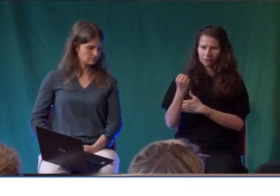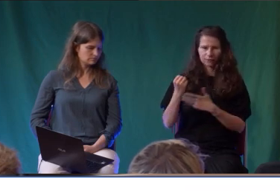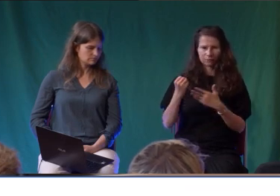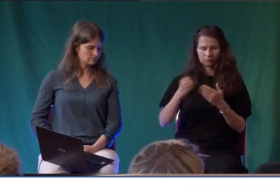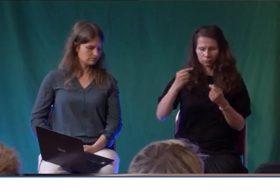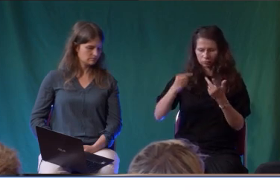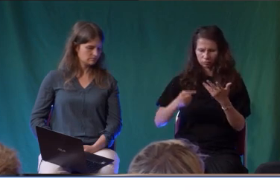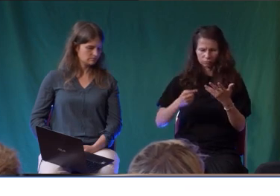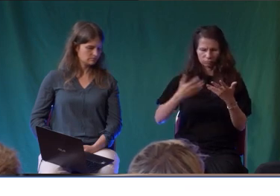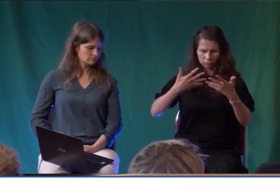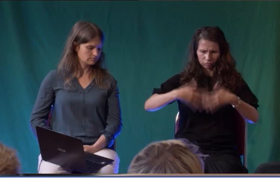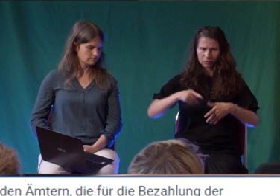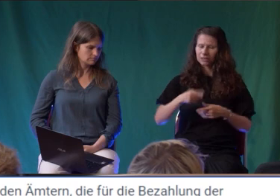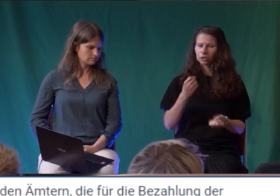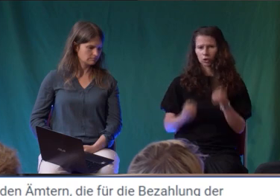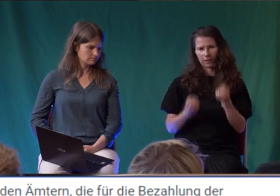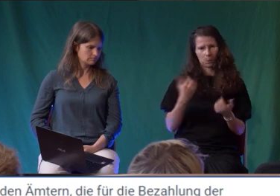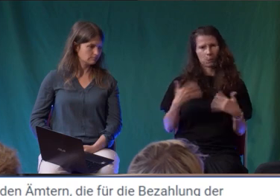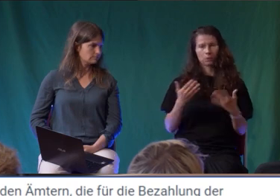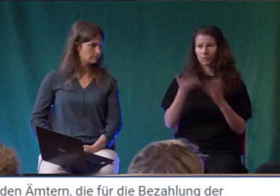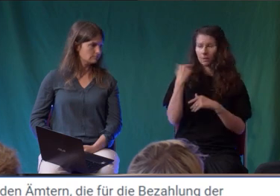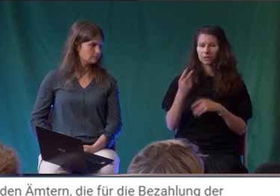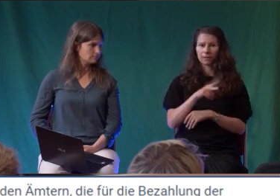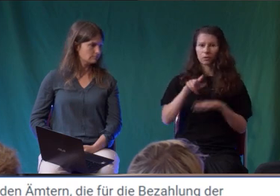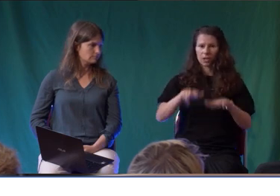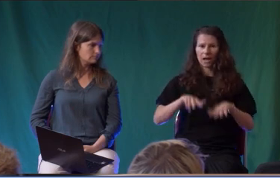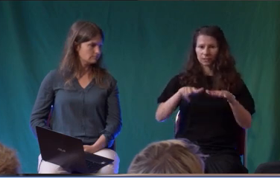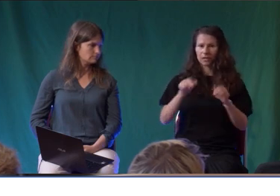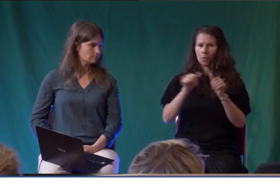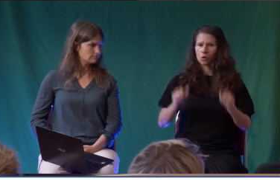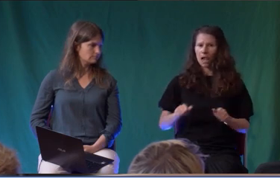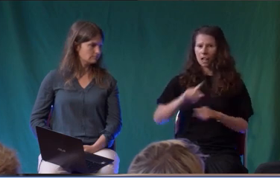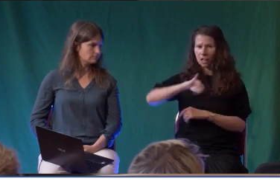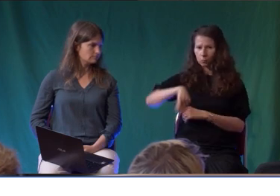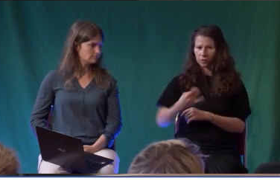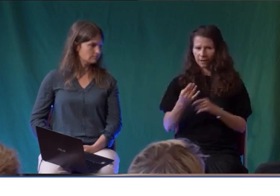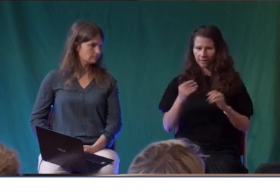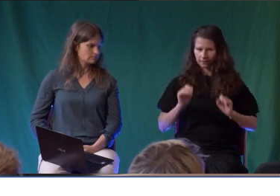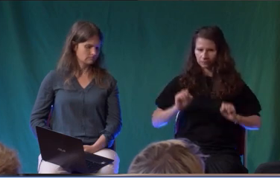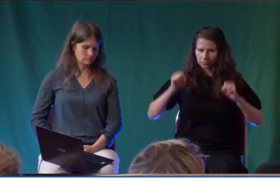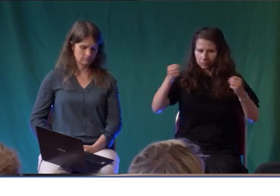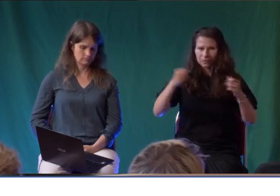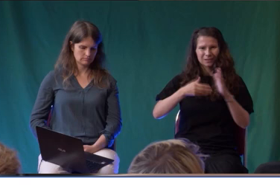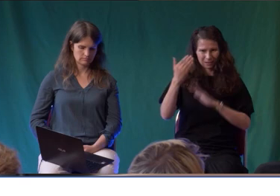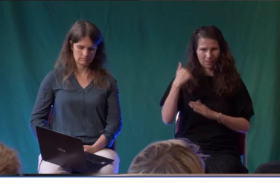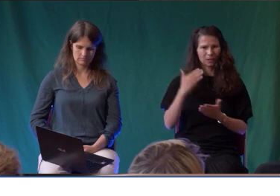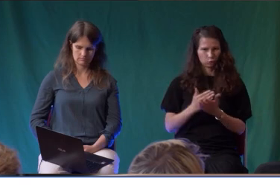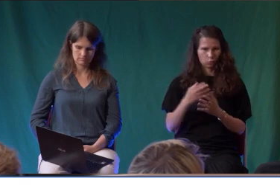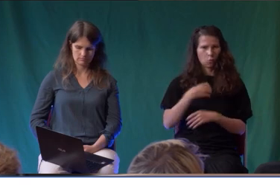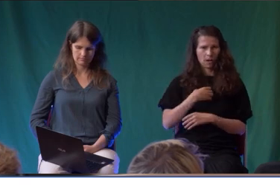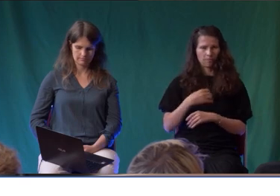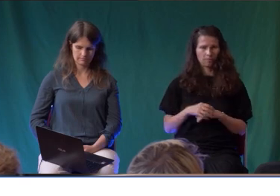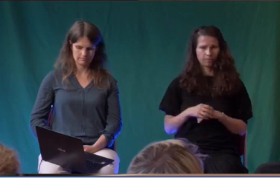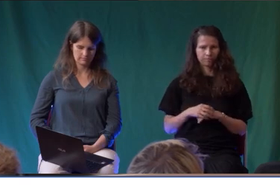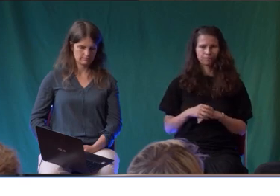große Schwierigkeiten und das war eben auch 2018 so als wir das Modellprojekt angefangen haben und wir wollten eben auch dort die